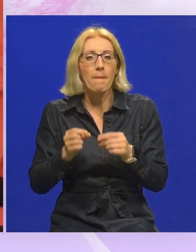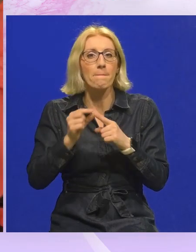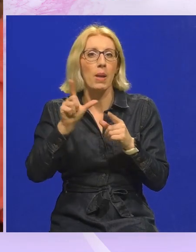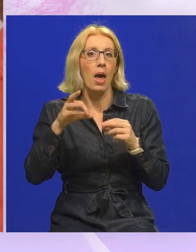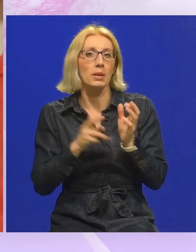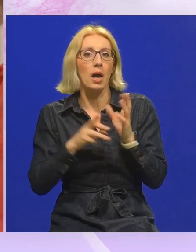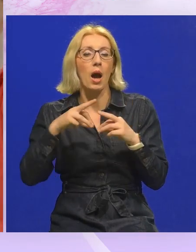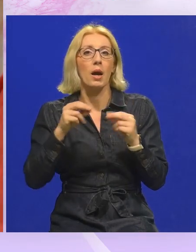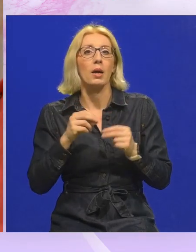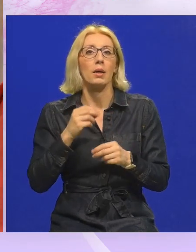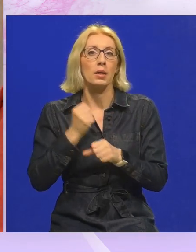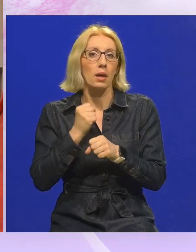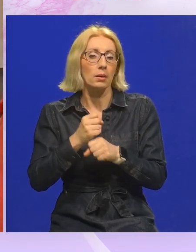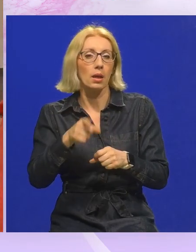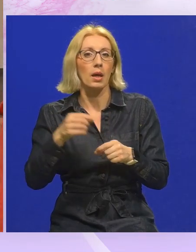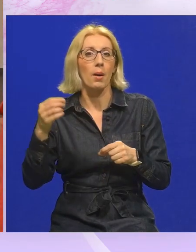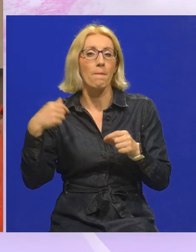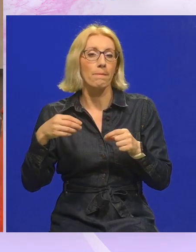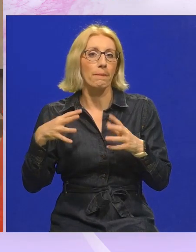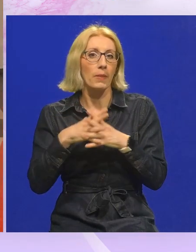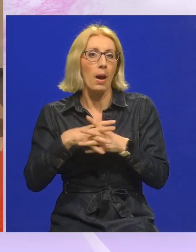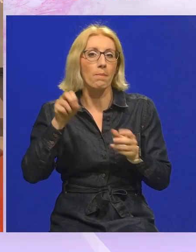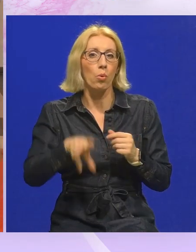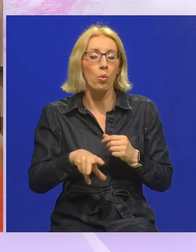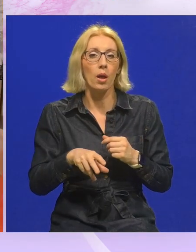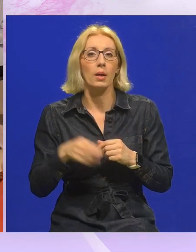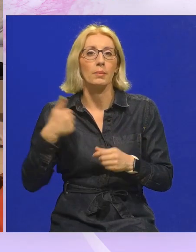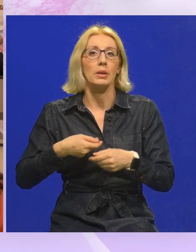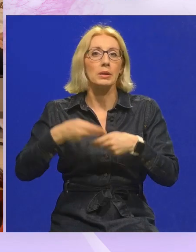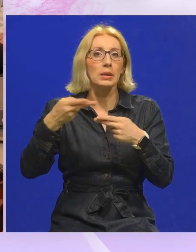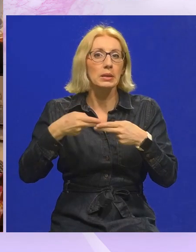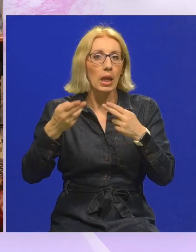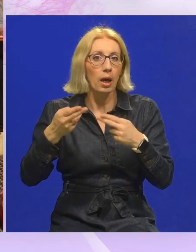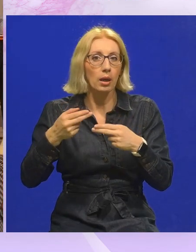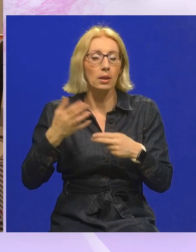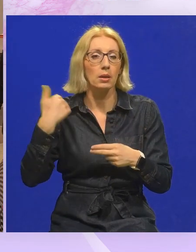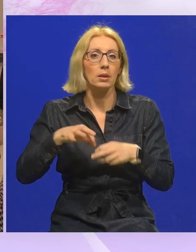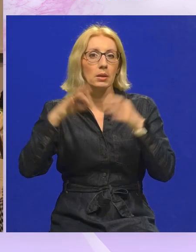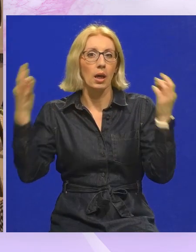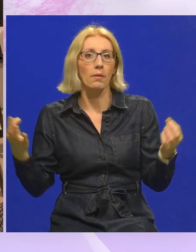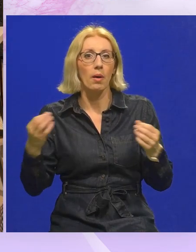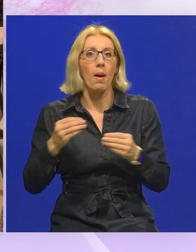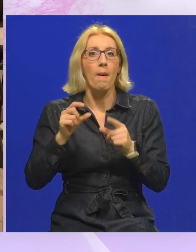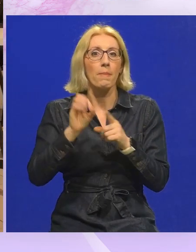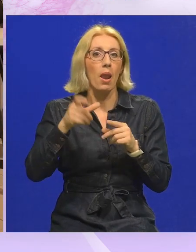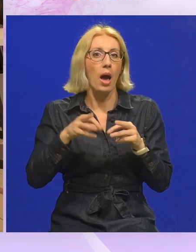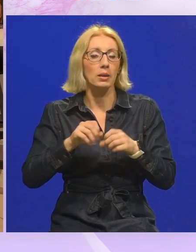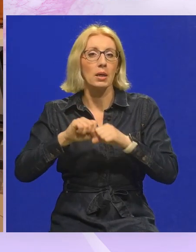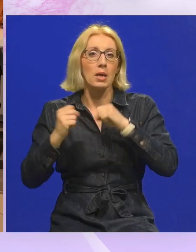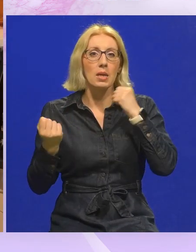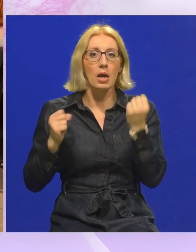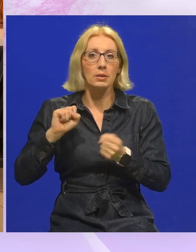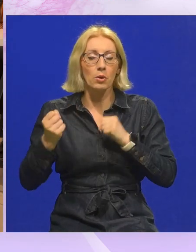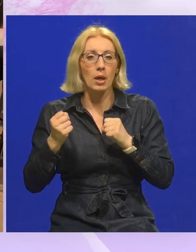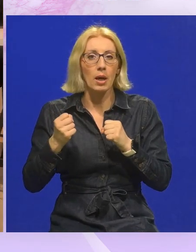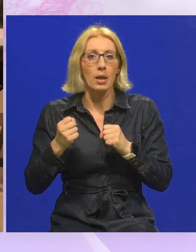Pule. Kasnije smo ih slali na javnom savjetovanju za plan razvoja kulture